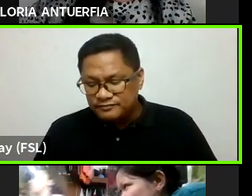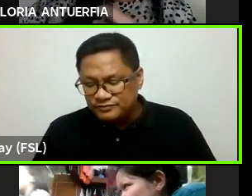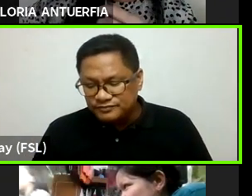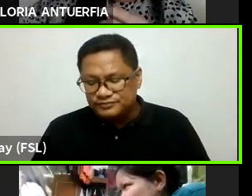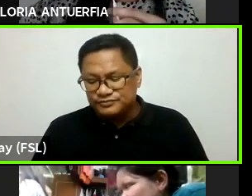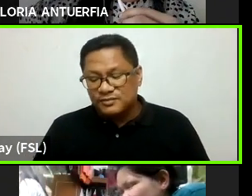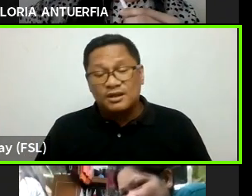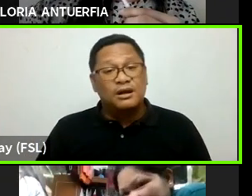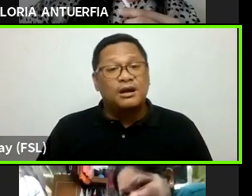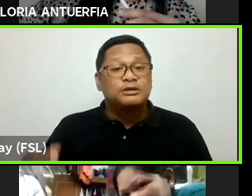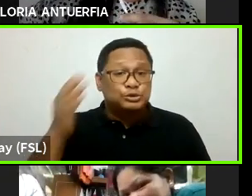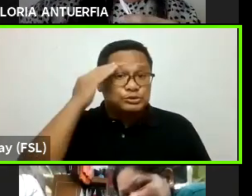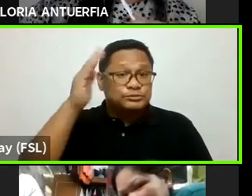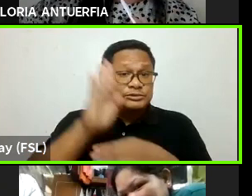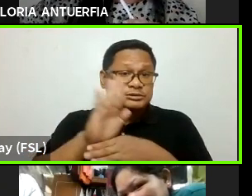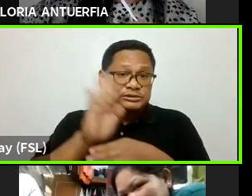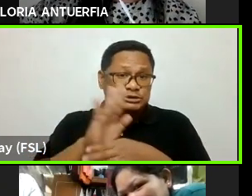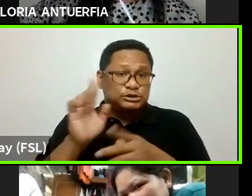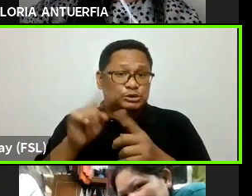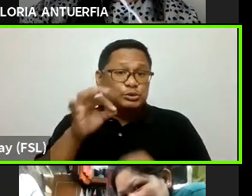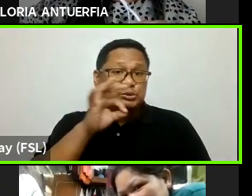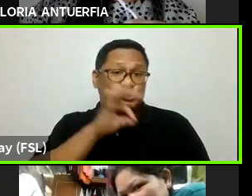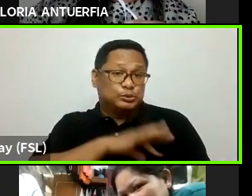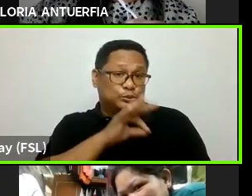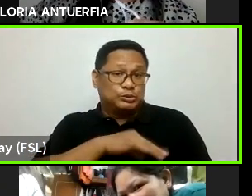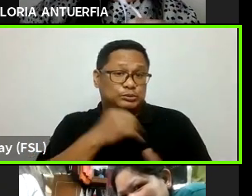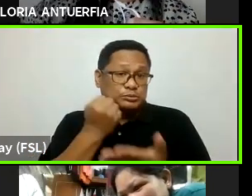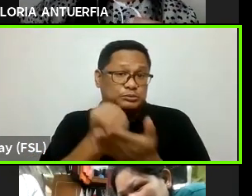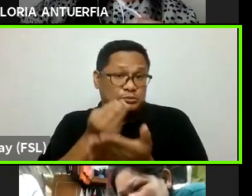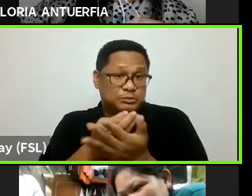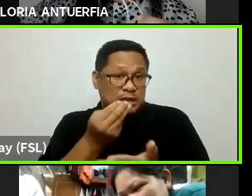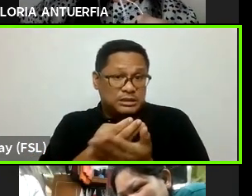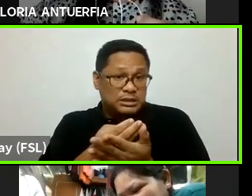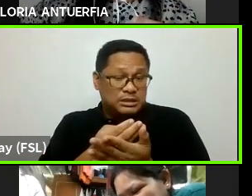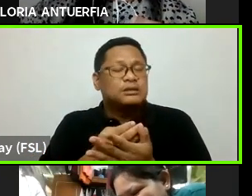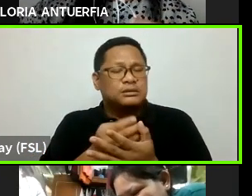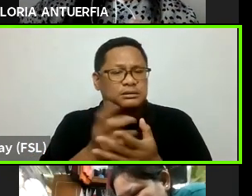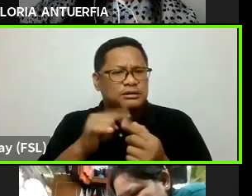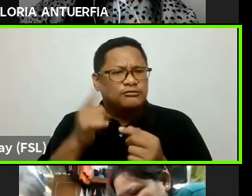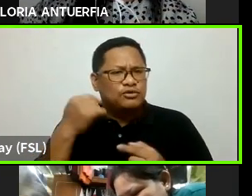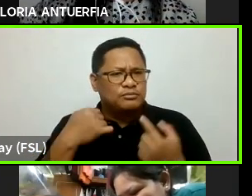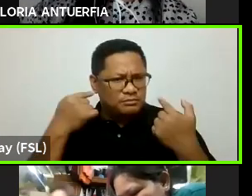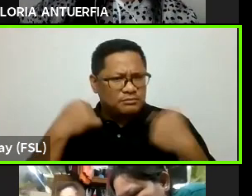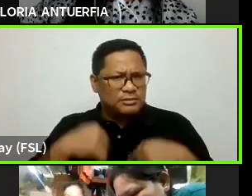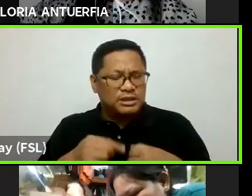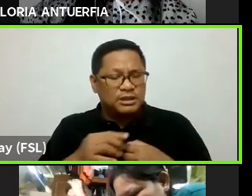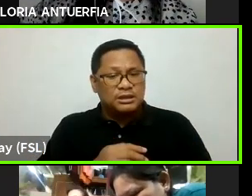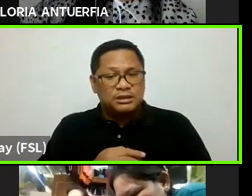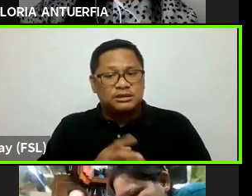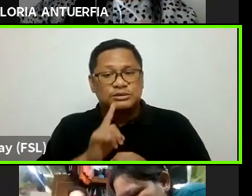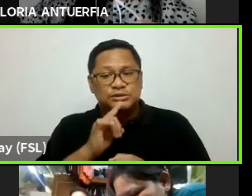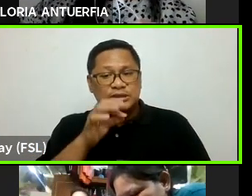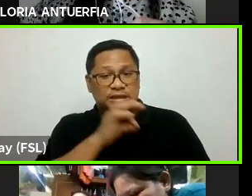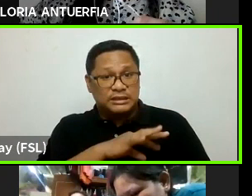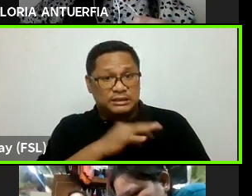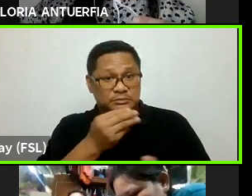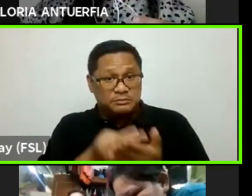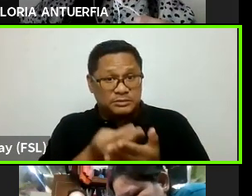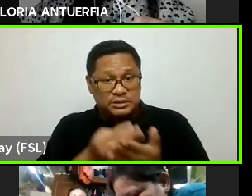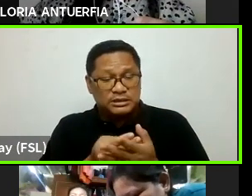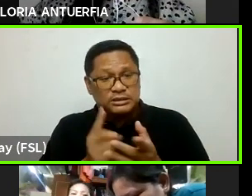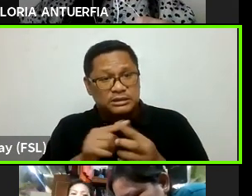To know about business is to earn money. To earn money and for me, to earn money and